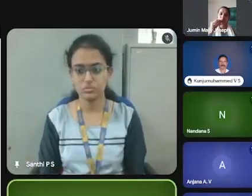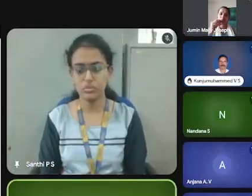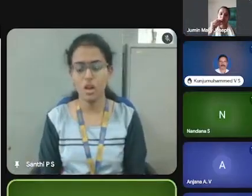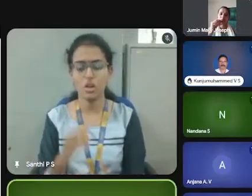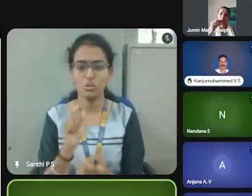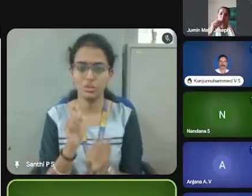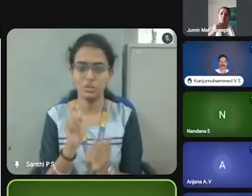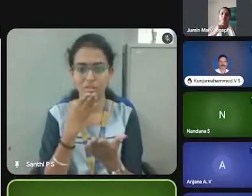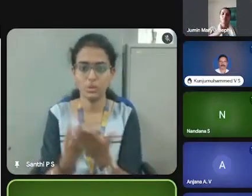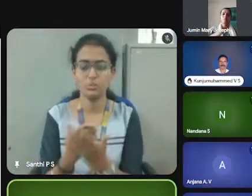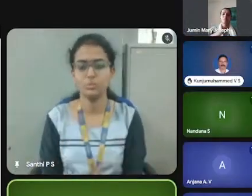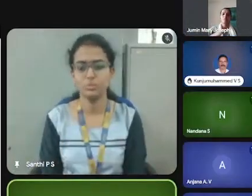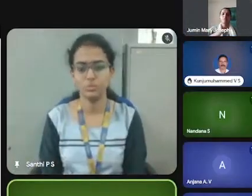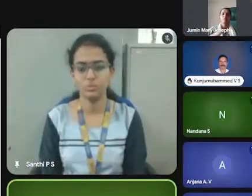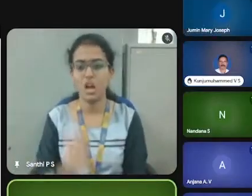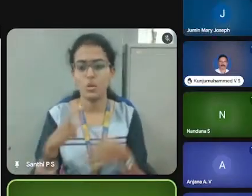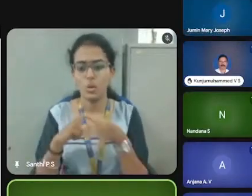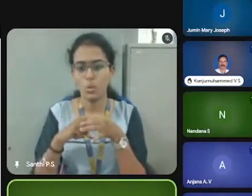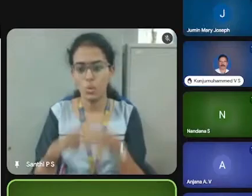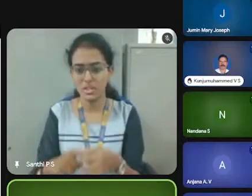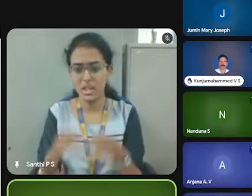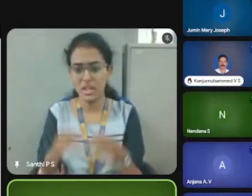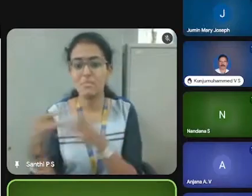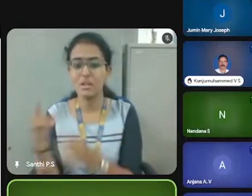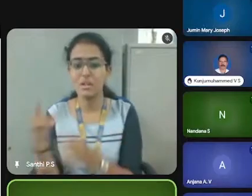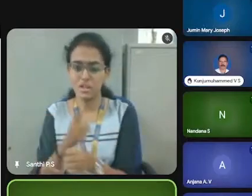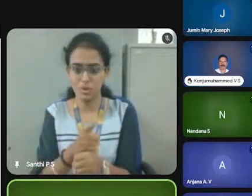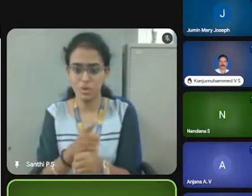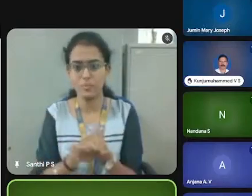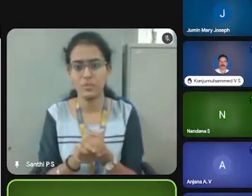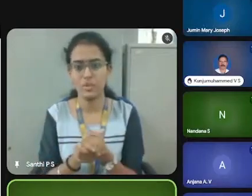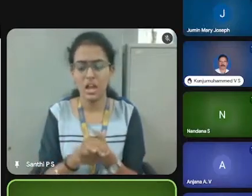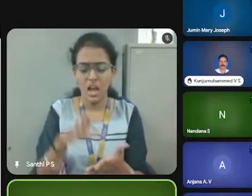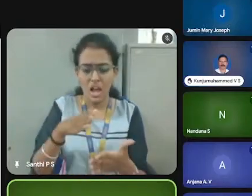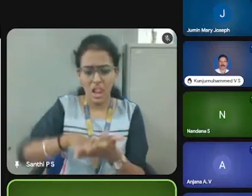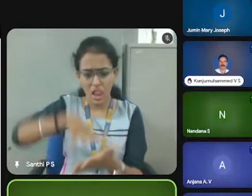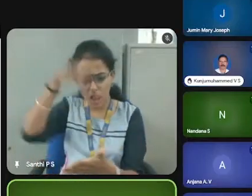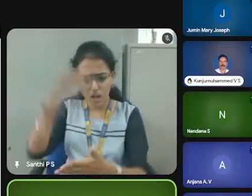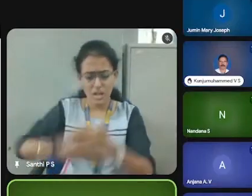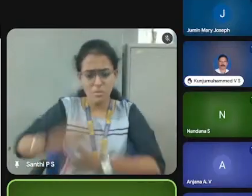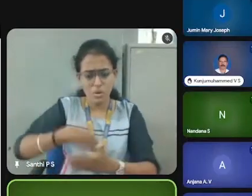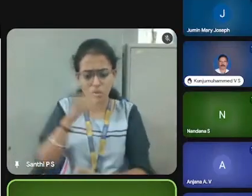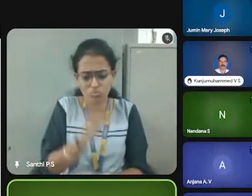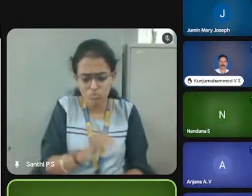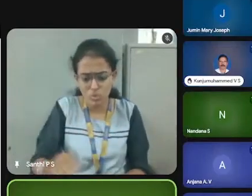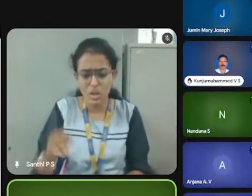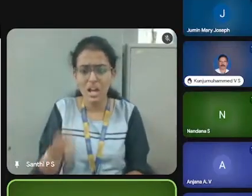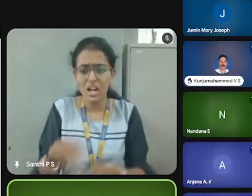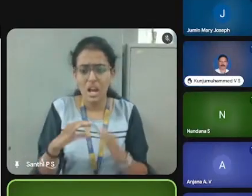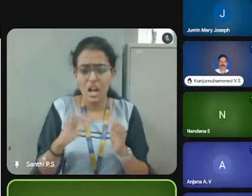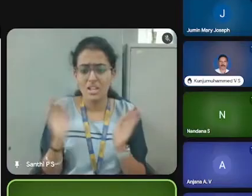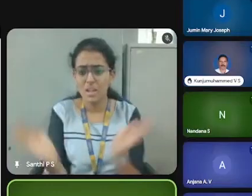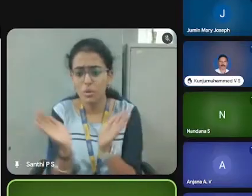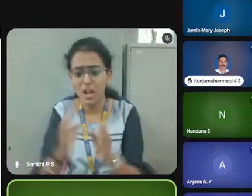ഓക്കെ മാം, താങ്ക് യു. അടുത്തൊരു ചോദ്യം സ്പെഷ്യൽ എഡ്യൂക്കേറ്ററോടാണ്. ലേണിംഗ് ഡിസബിലിറ്റി ഉള്ള കുഞ്ഞുങ്ങളെ സപ്പോർട്ട് ചെയ്യാൻ വേണ്ടിയിട്ട് ക്ലാസ് റൂമിന്റെ